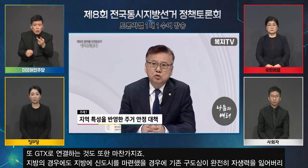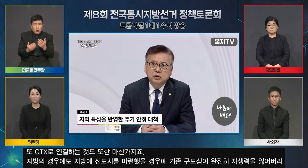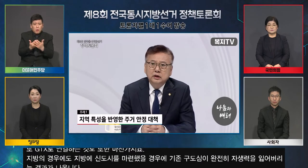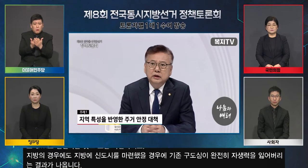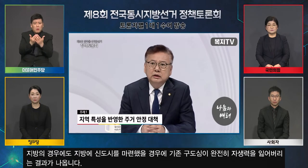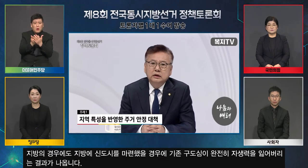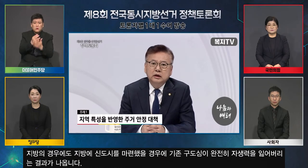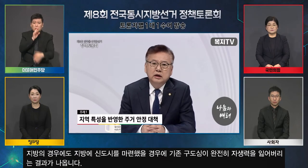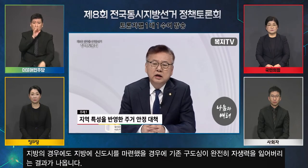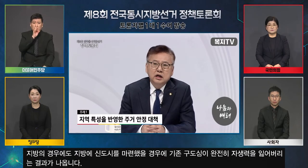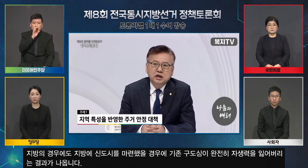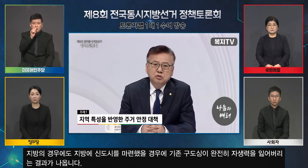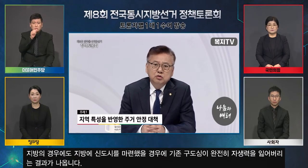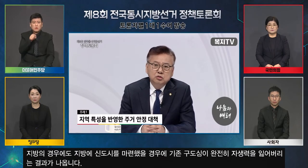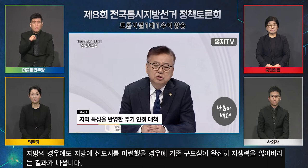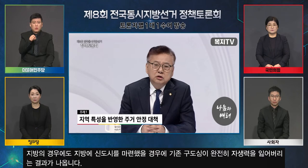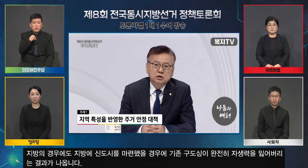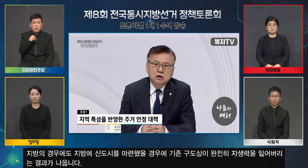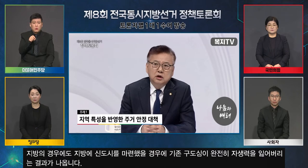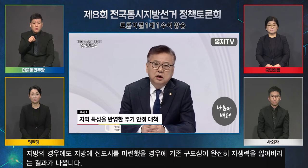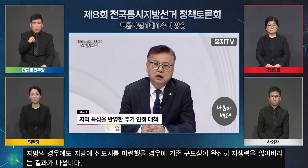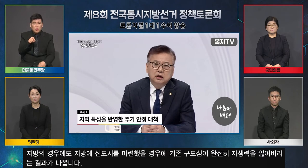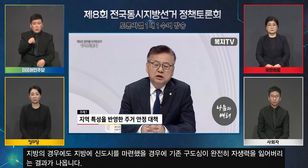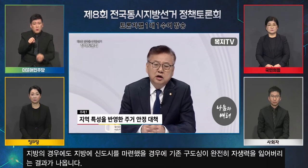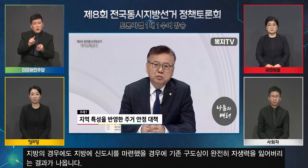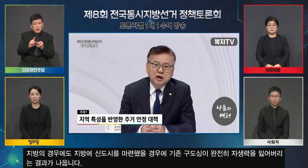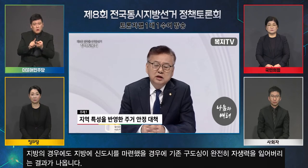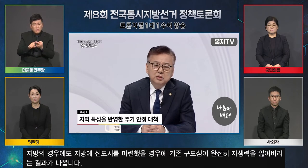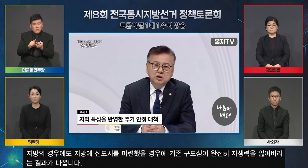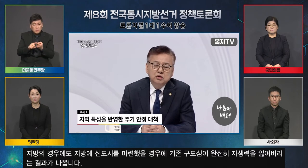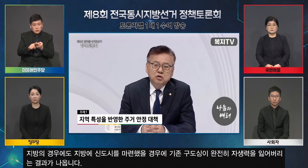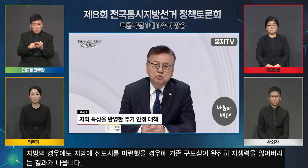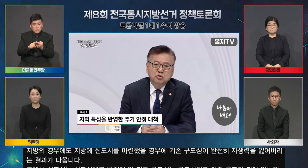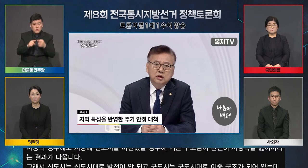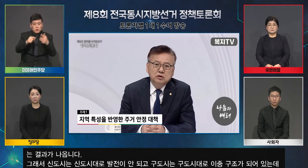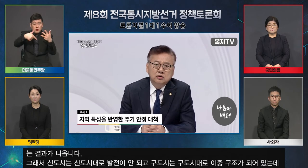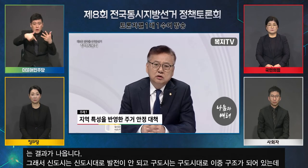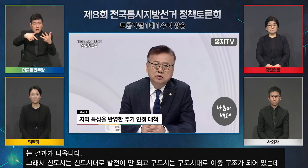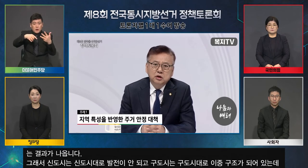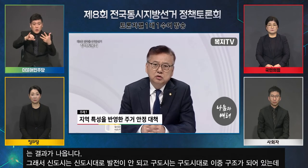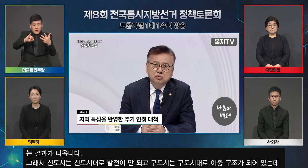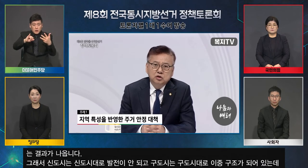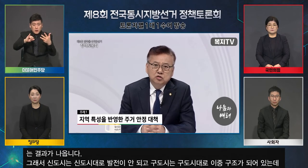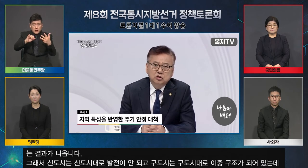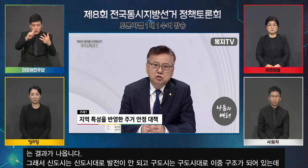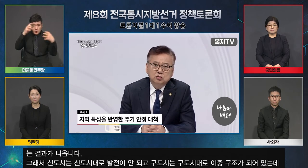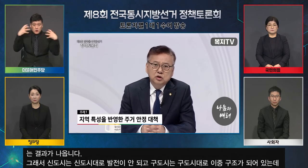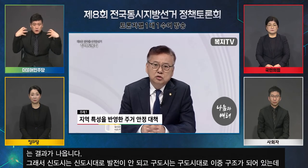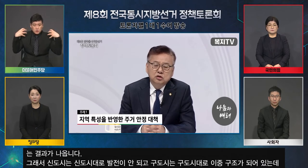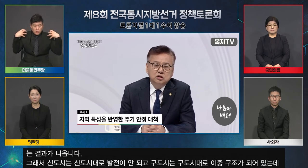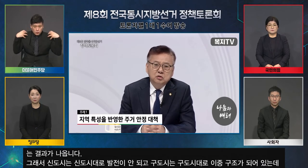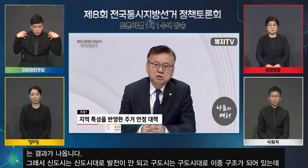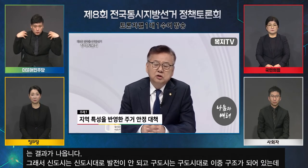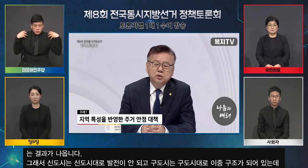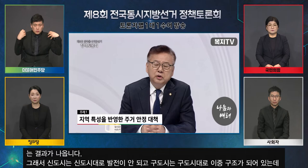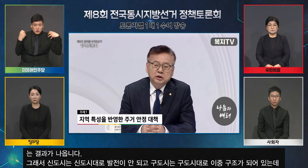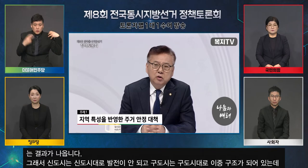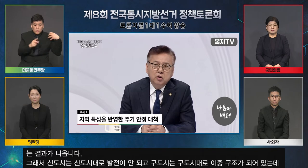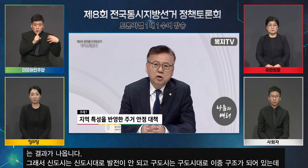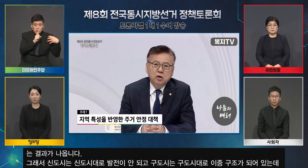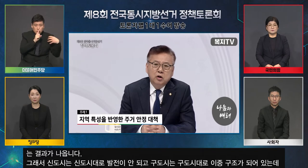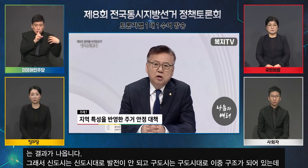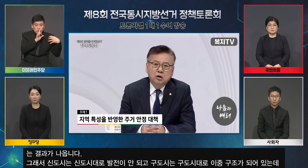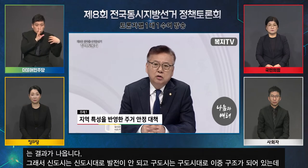이중구조가 돼 있는데 이 부분은 다음 8기 민선 정부에서는 지방정부와 중앙정부의 어떤 지원을